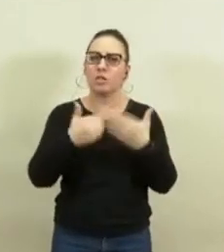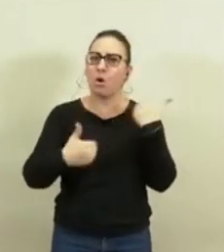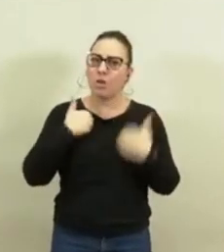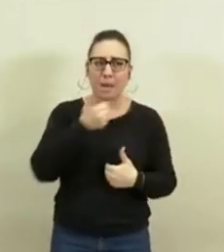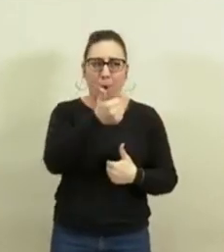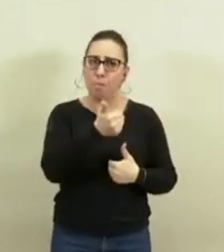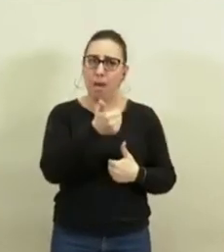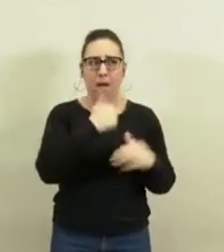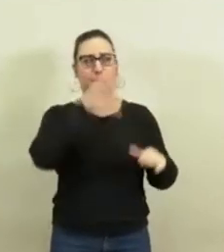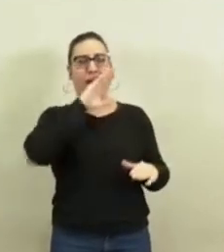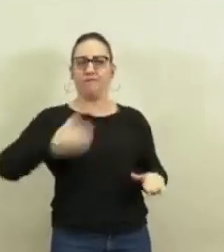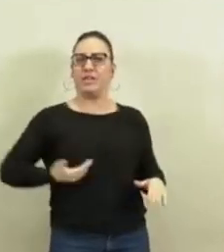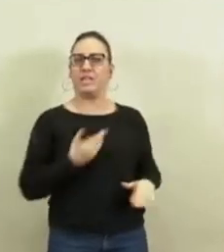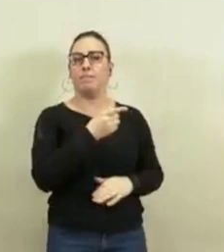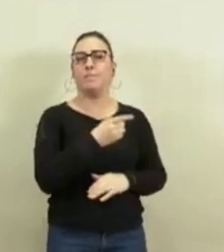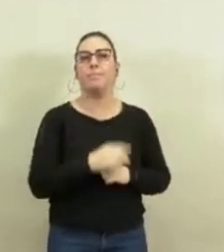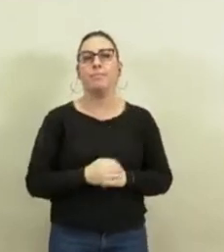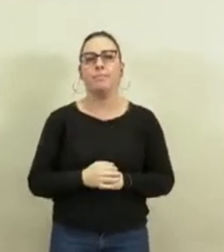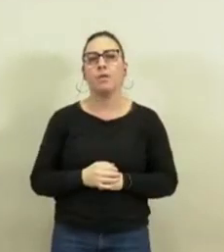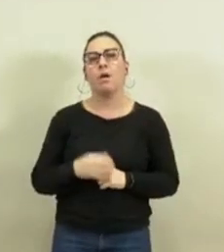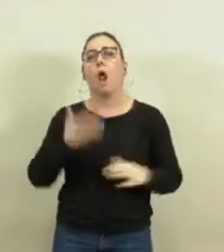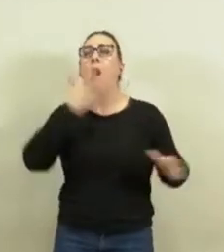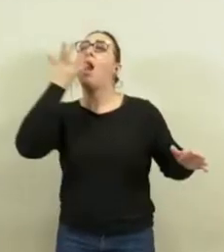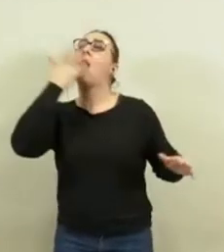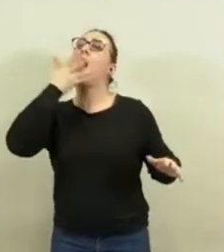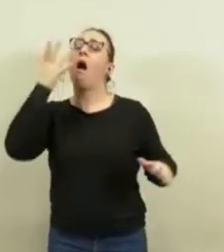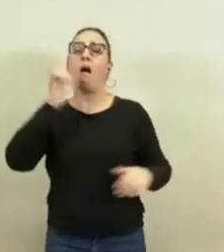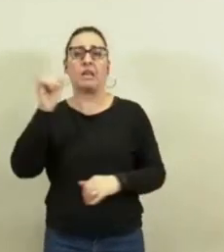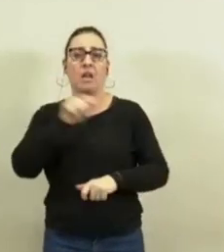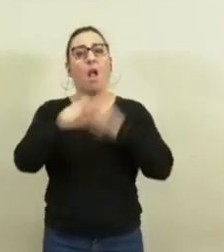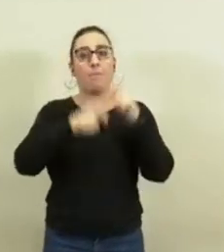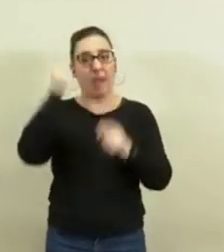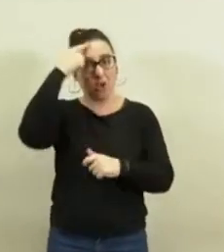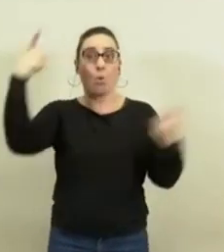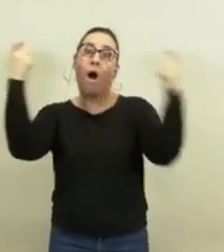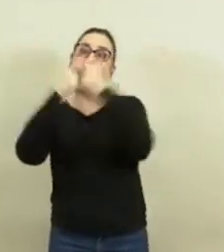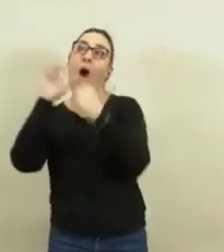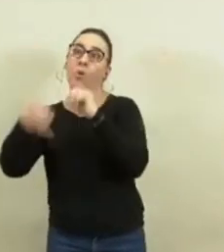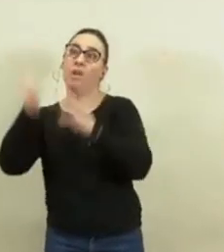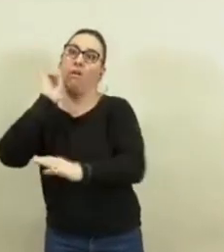handicap. Et vos bonnes intentions n'engagent que ceux qui y croient. Je vous remercie.